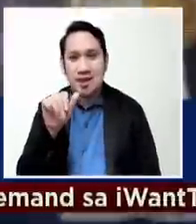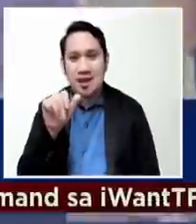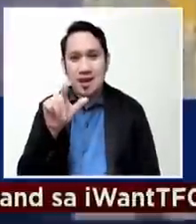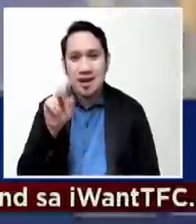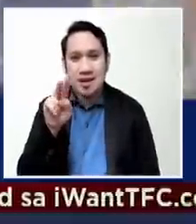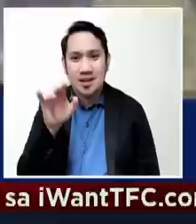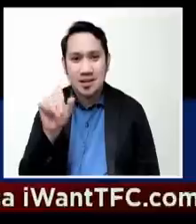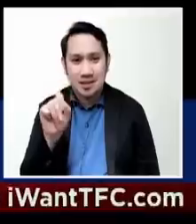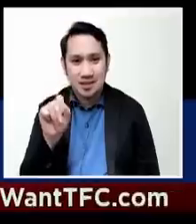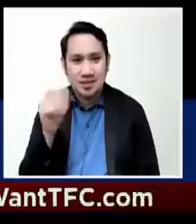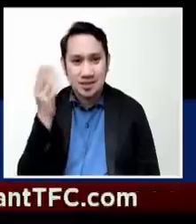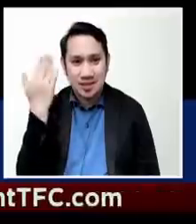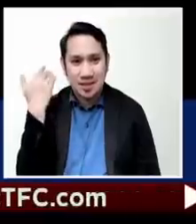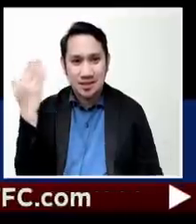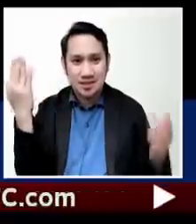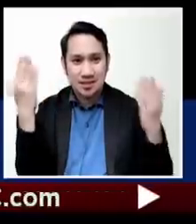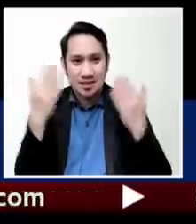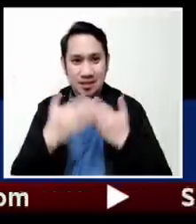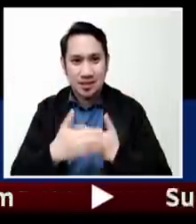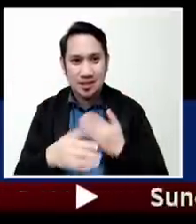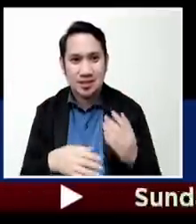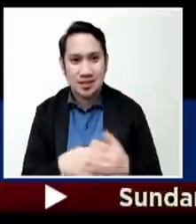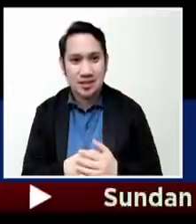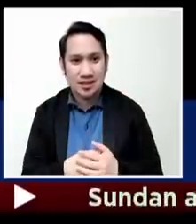MOA Arena kagabi.